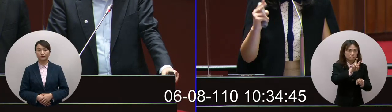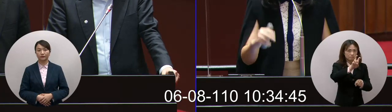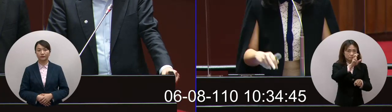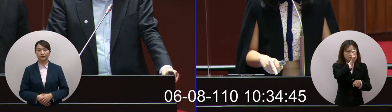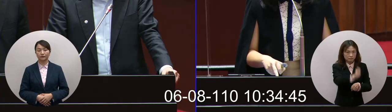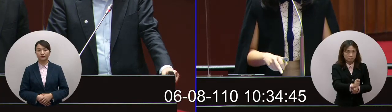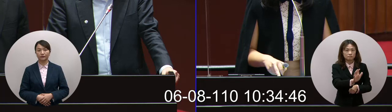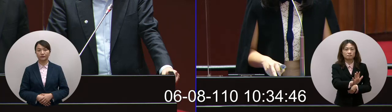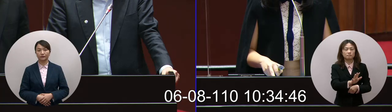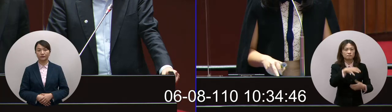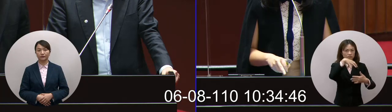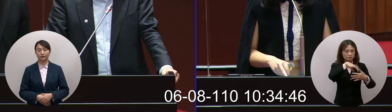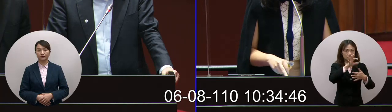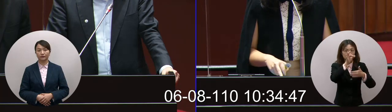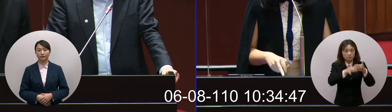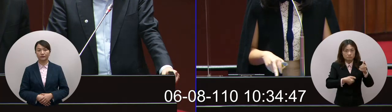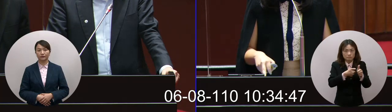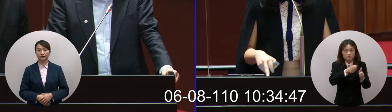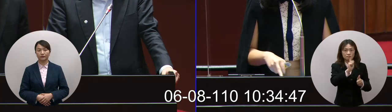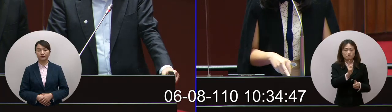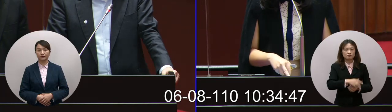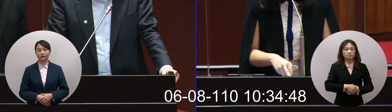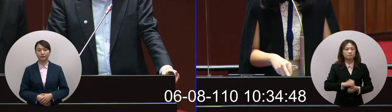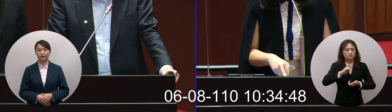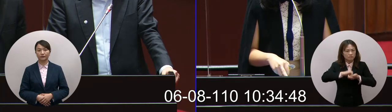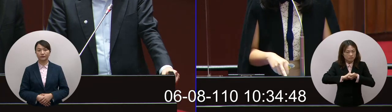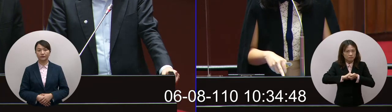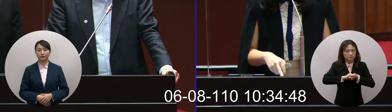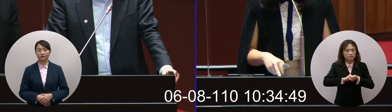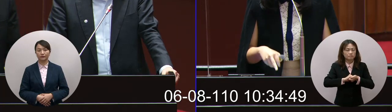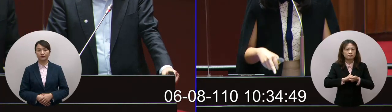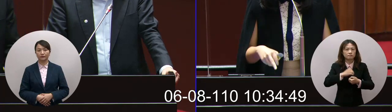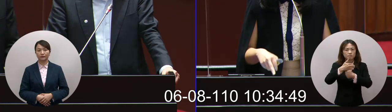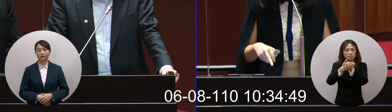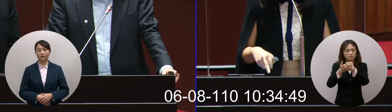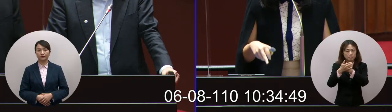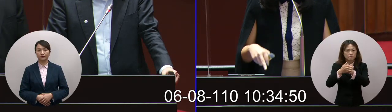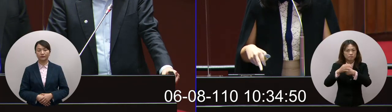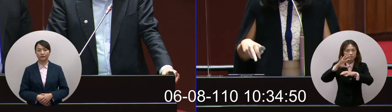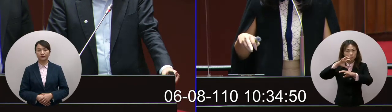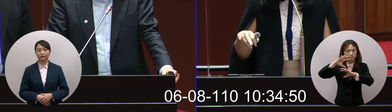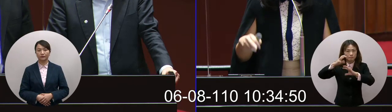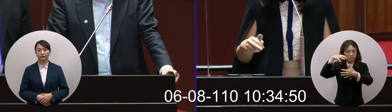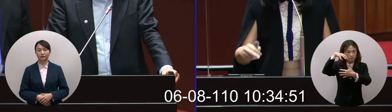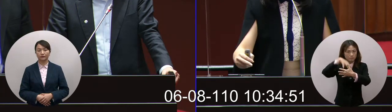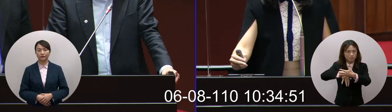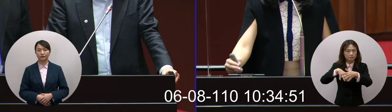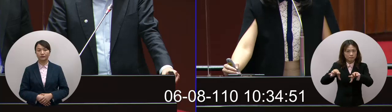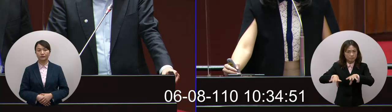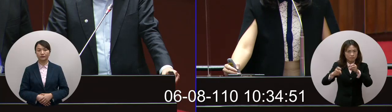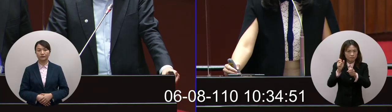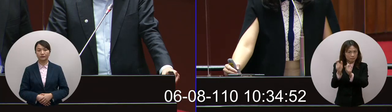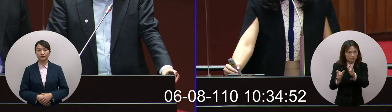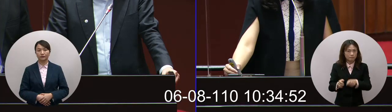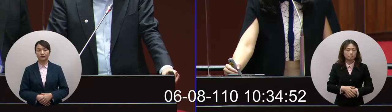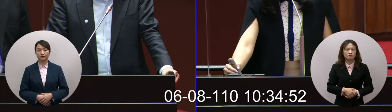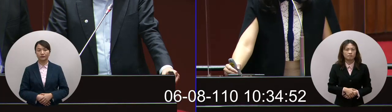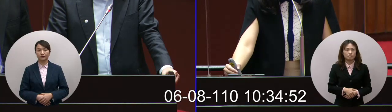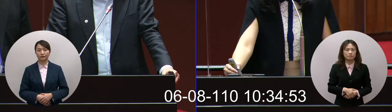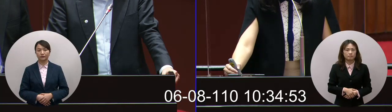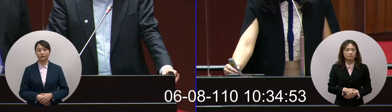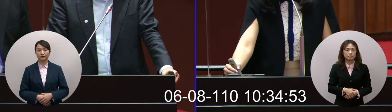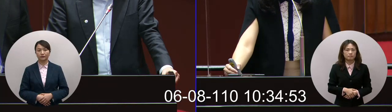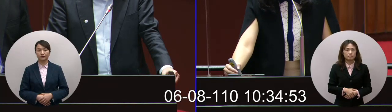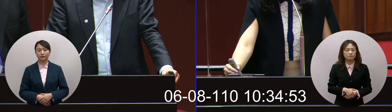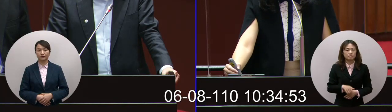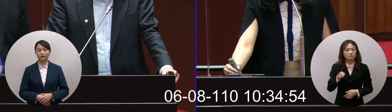这20亿里面有个条件叫做一定要保障，应该要保障国内优先采购这个部分。既然说已经优